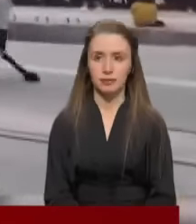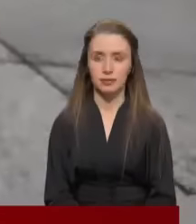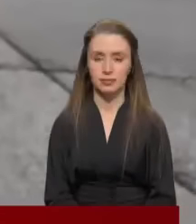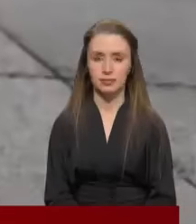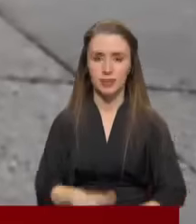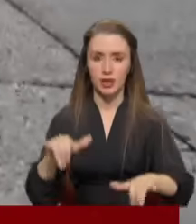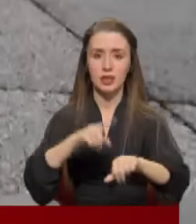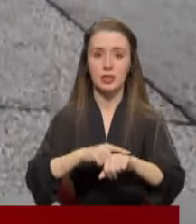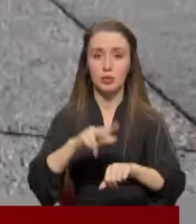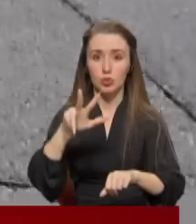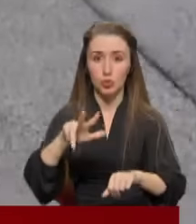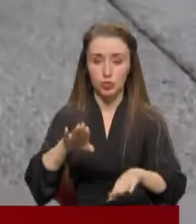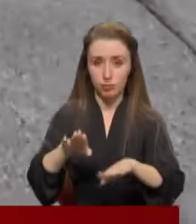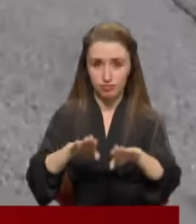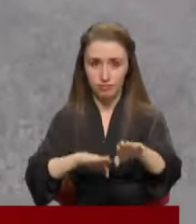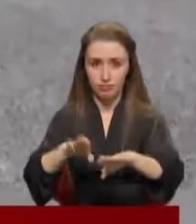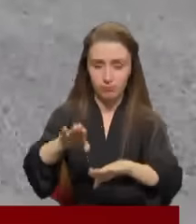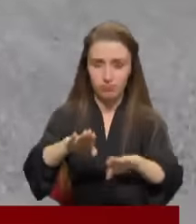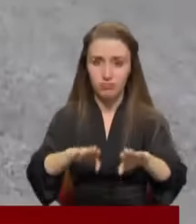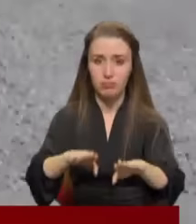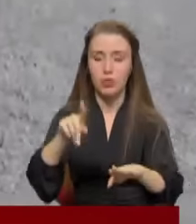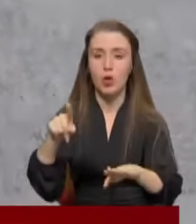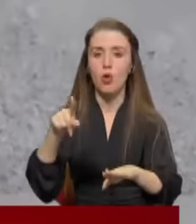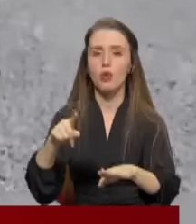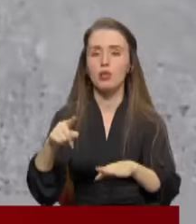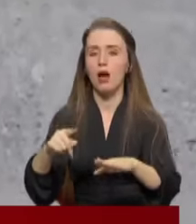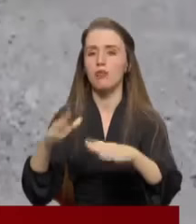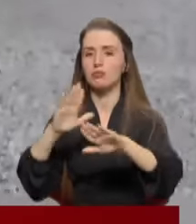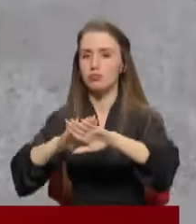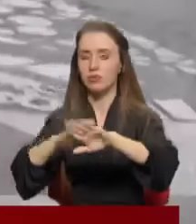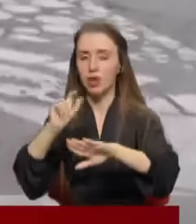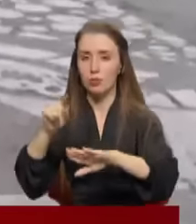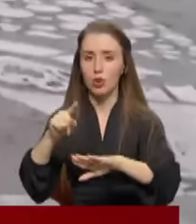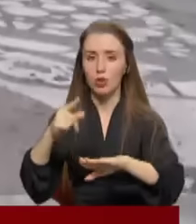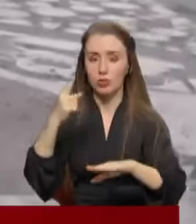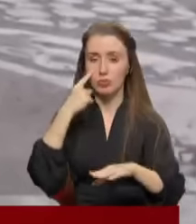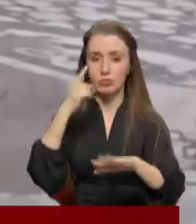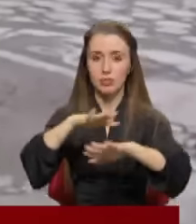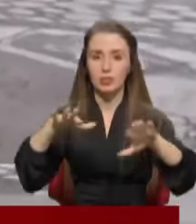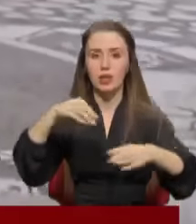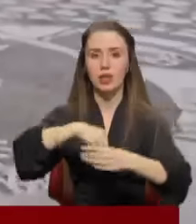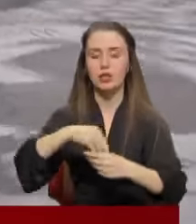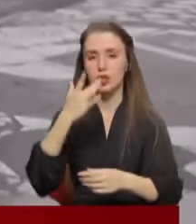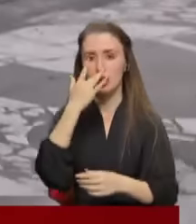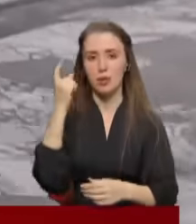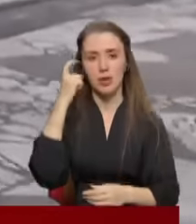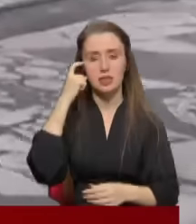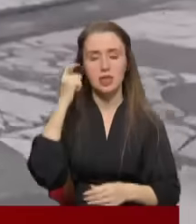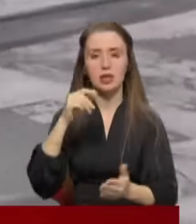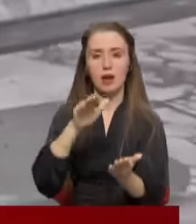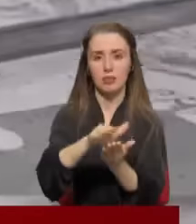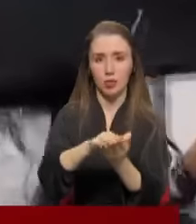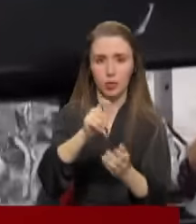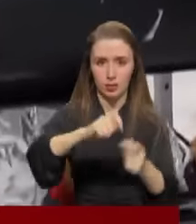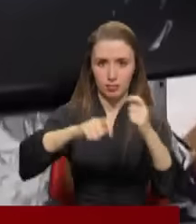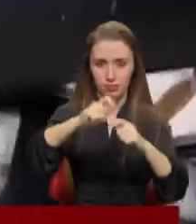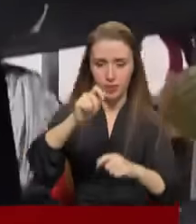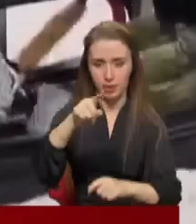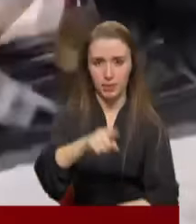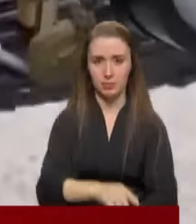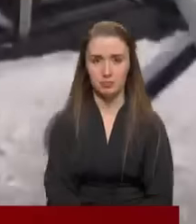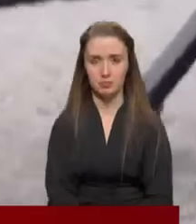Aynı anda 3 bacaklı adım atıyor, kullanıcısına yol gösteriyor. Çin görme engelliler için yapay zeka destekli robot köpek geliştirdi.